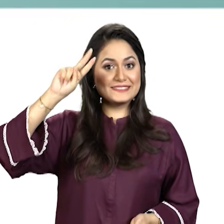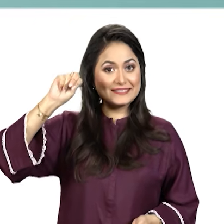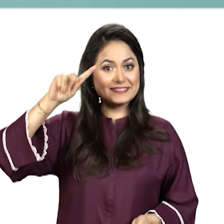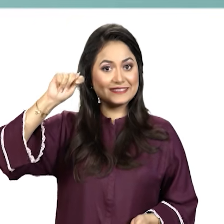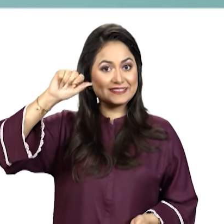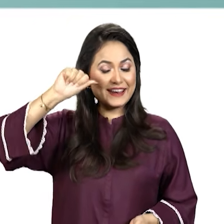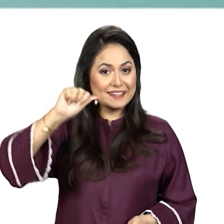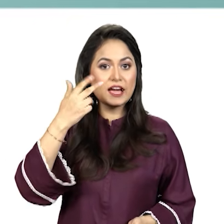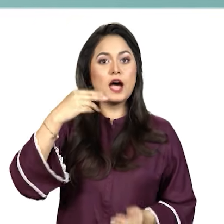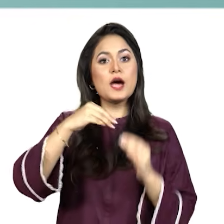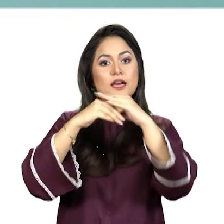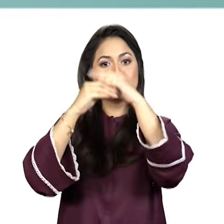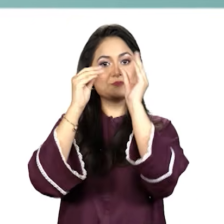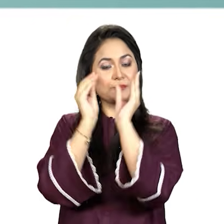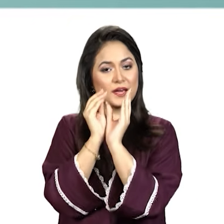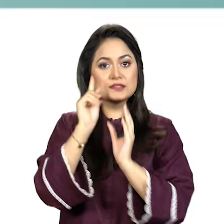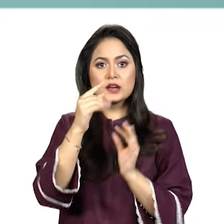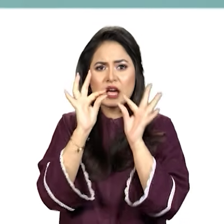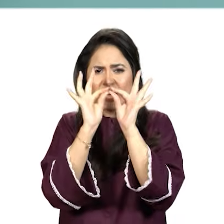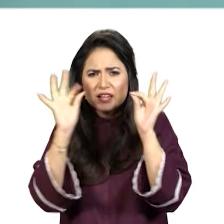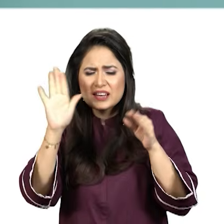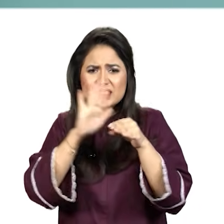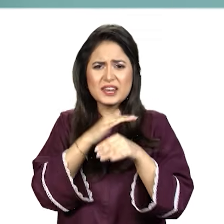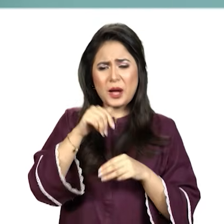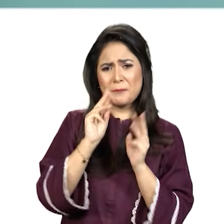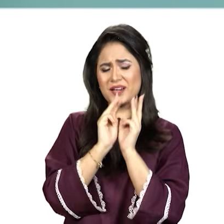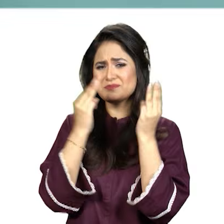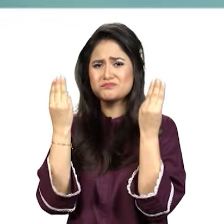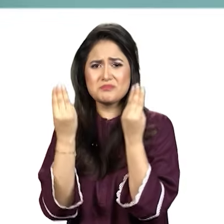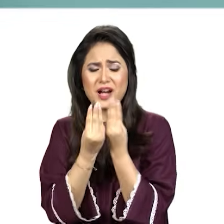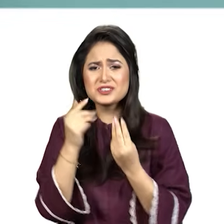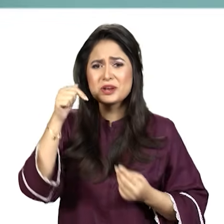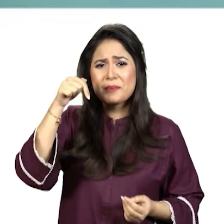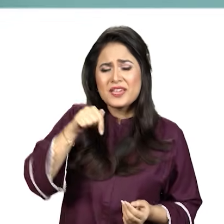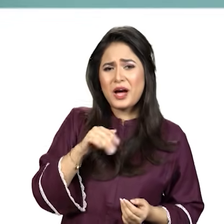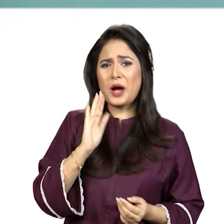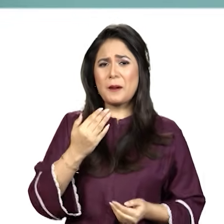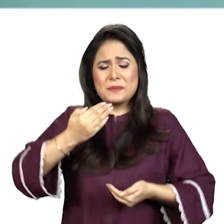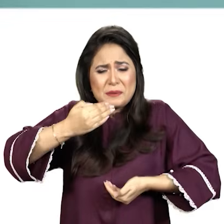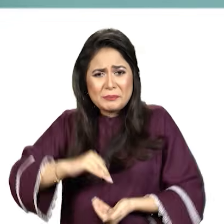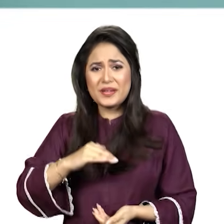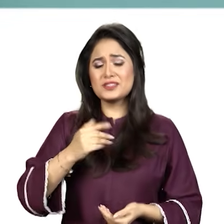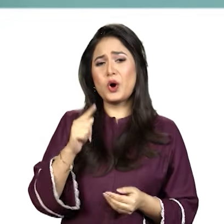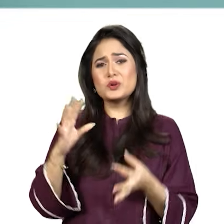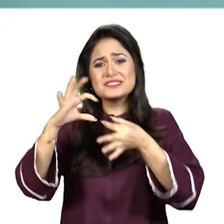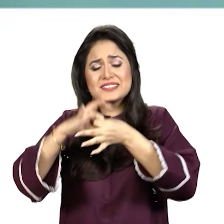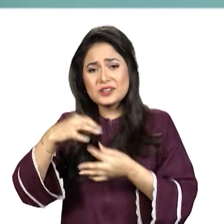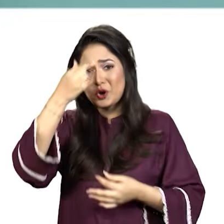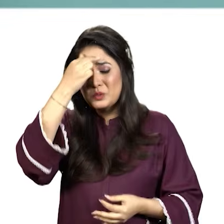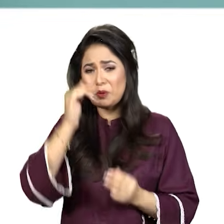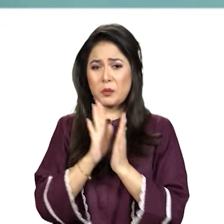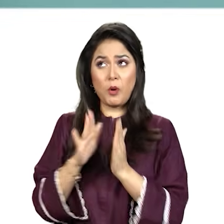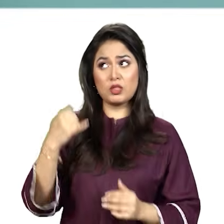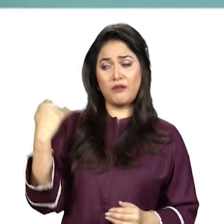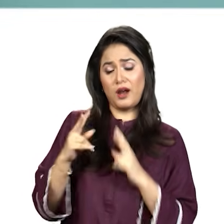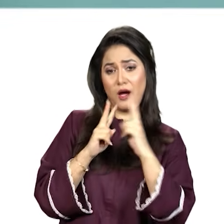एक बारीक लकीर की सूरत में जाहिर होता है। पता नहीं क्यों हमारे यहाँ प्रेगनेंसी और इससे जुड़े मसाइल पर बात करना एक टैबू